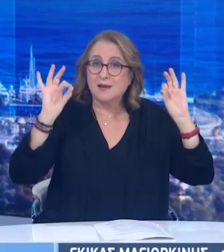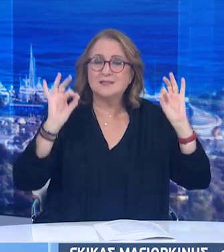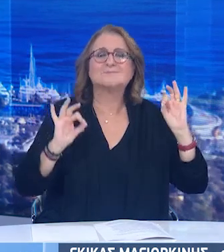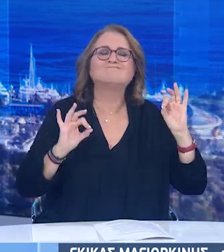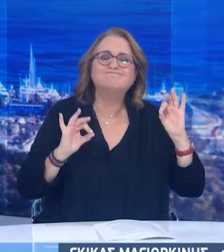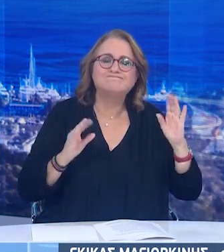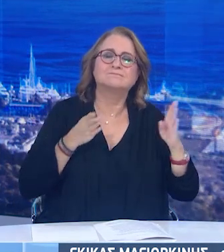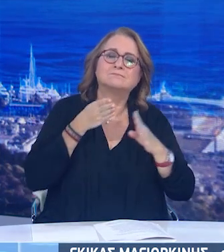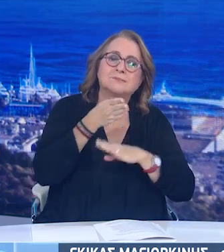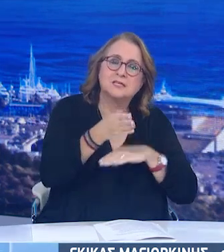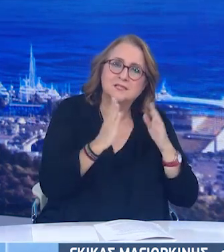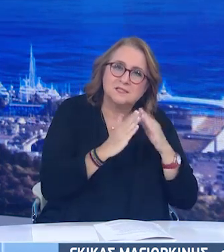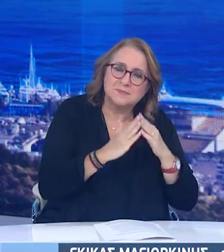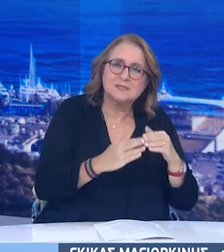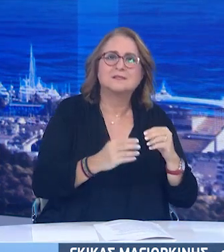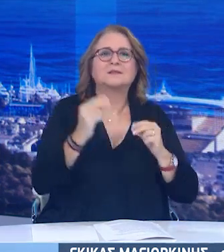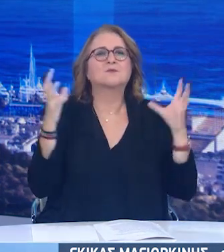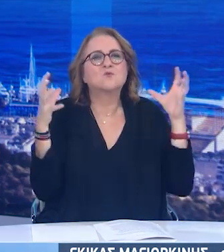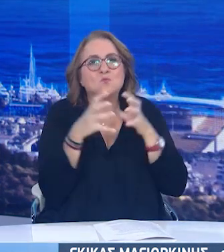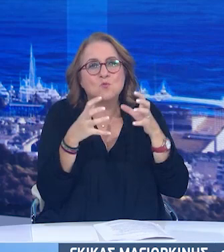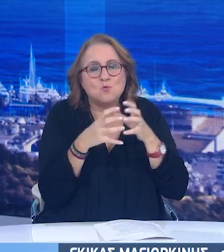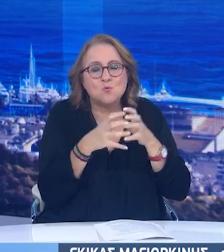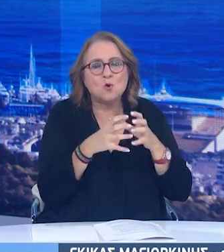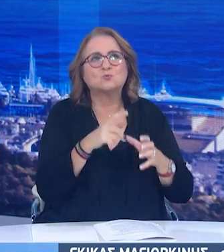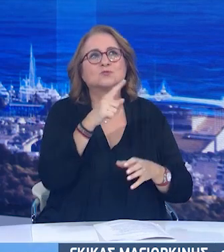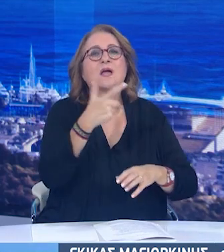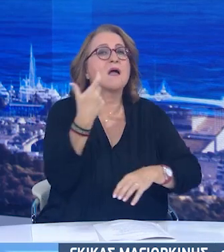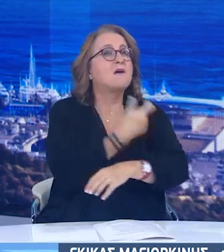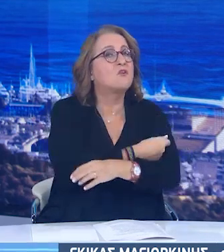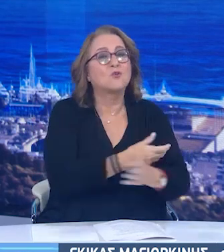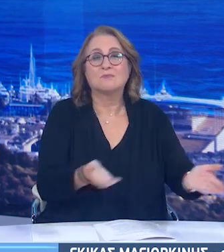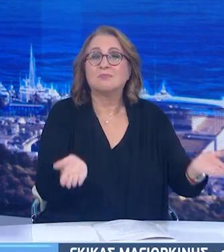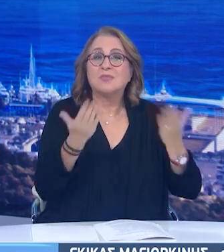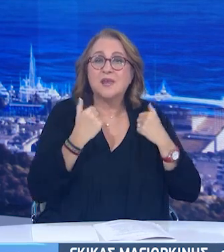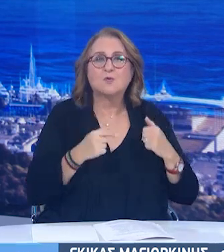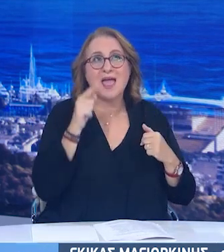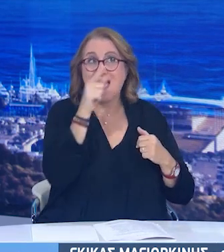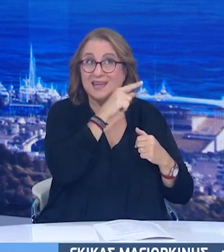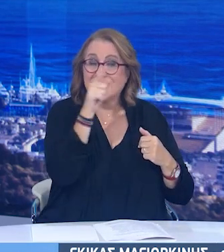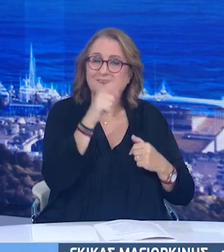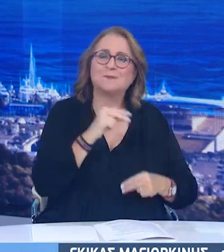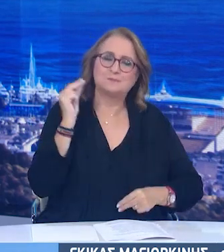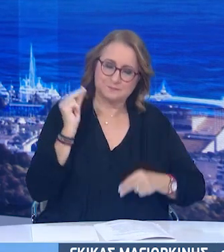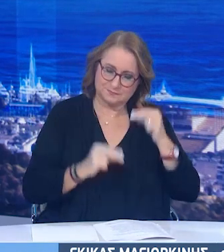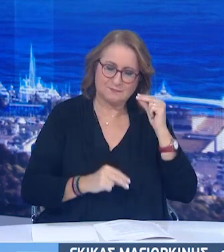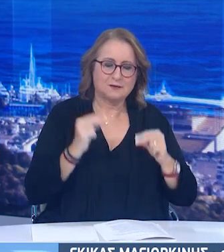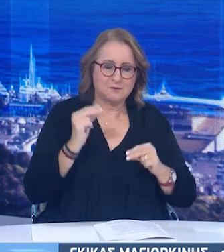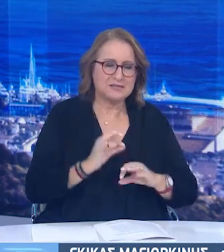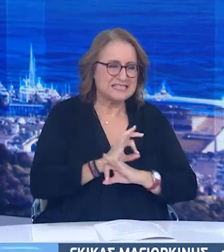αυτές υπάρχουν χαμηλότερα ποσοστά εμβολιασμού, αναμένουμε με σημαντική βεβαιότητα